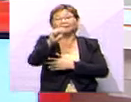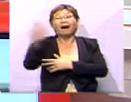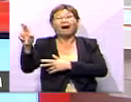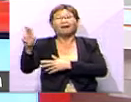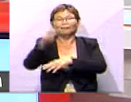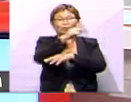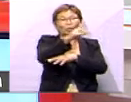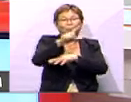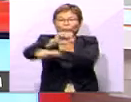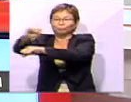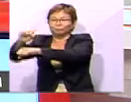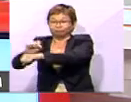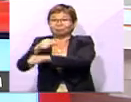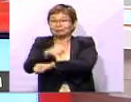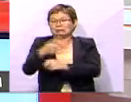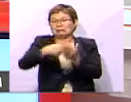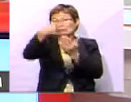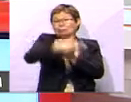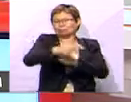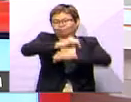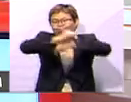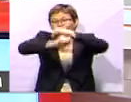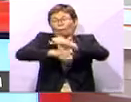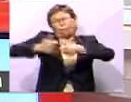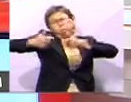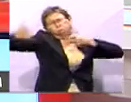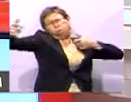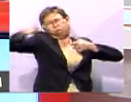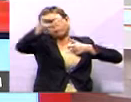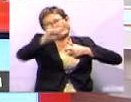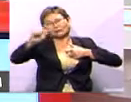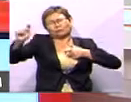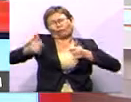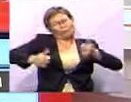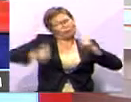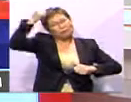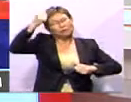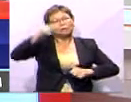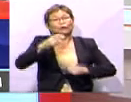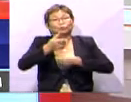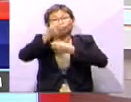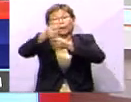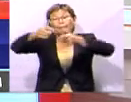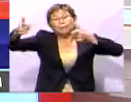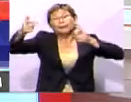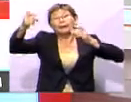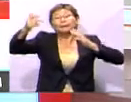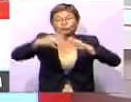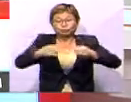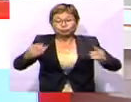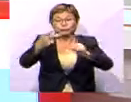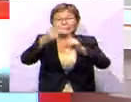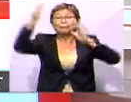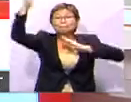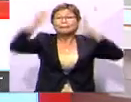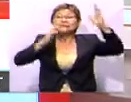CSR Kuala Lumpur, Singapura yang merupakan projek infrastruktur terbesar di Asia Tenggara. Menurut Duta Besar Jepun ke Malaysia, Makio